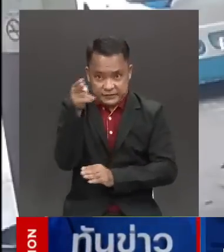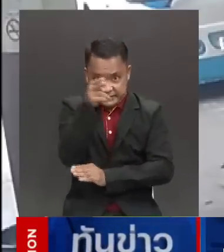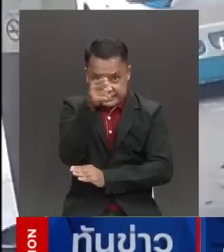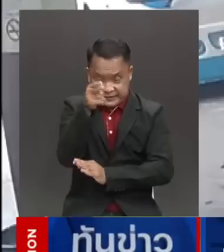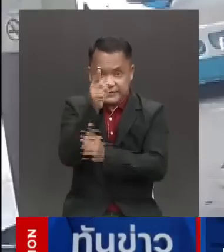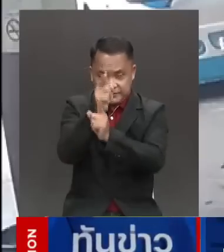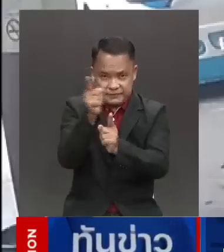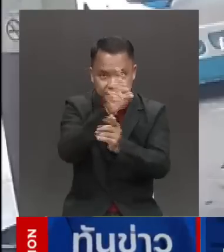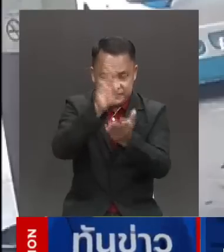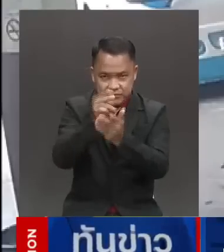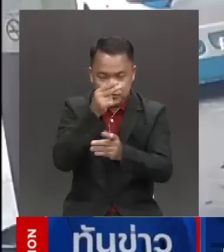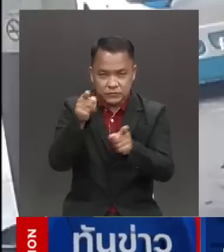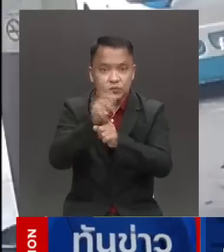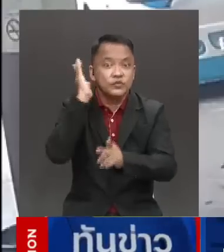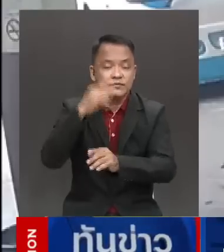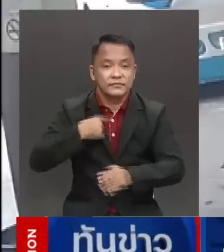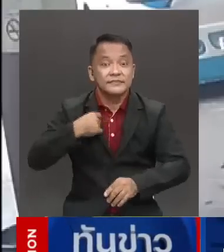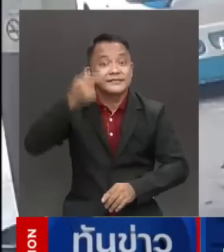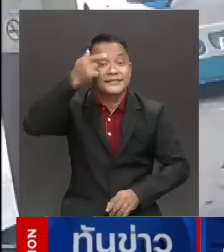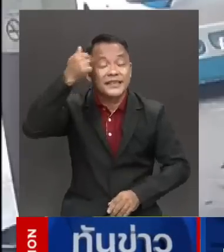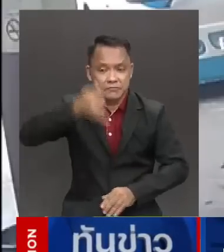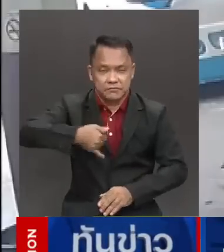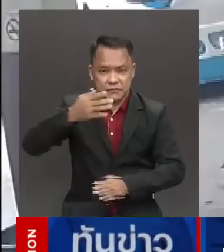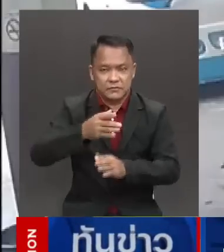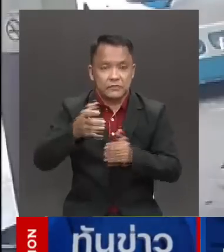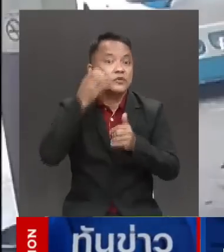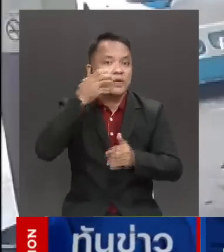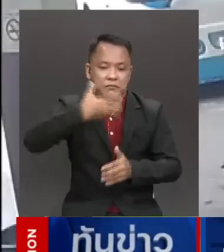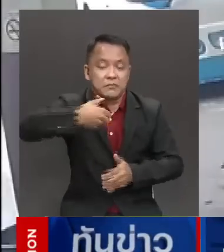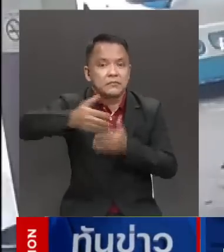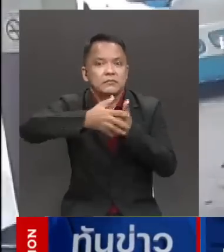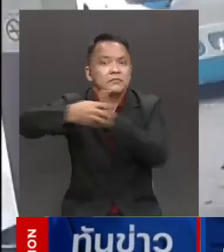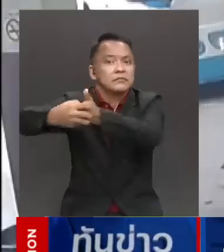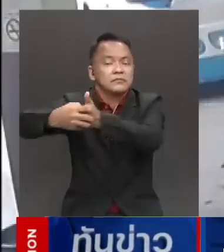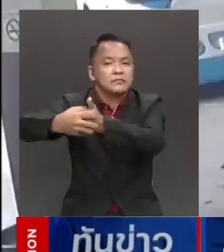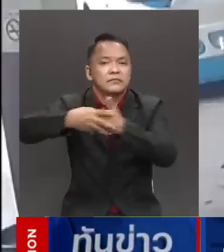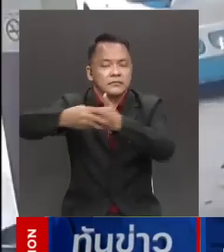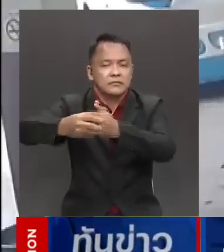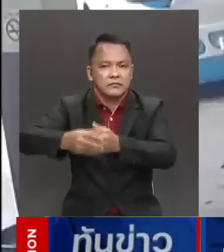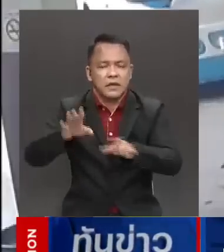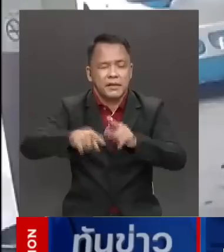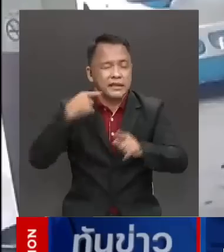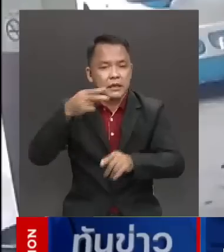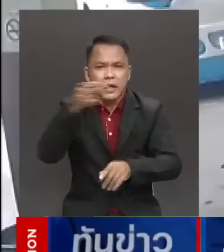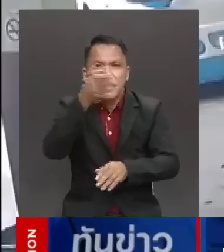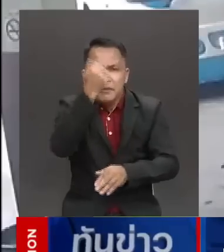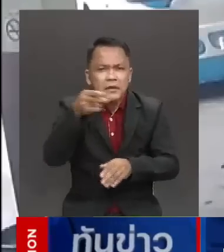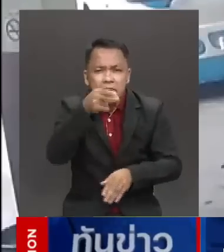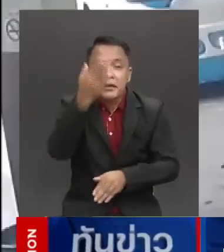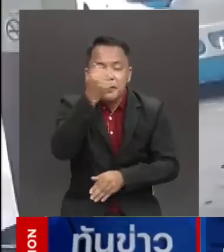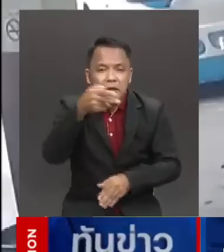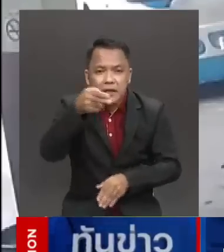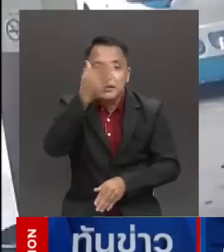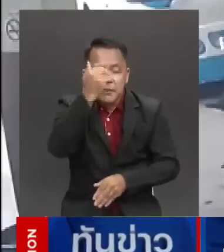คลิปแล้วสังเกตช่วงนึงผู้ชายเสื้อดำก็แย่งโทรศัพท์มือถือของเธอไปประมาณว่าจะถ่ายทำไมถ่ายทำไมอะไรแ